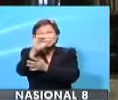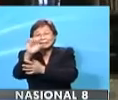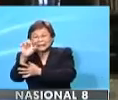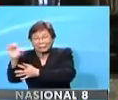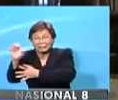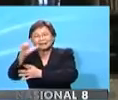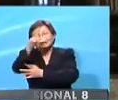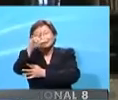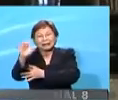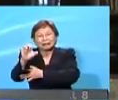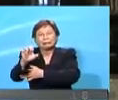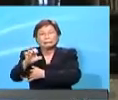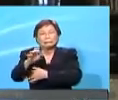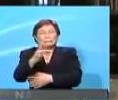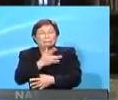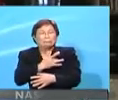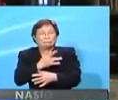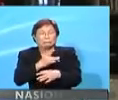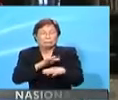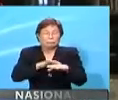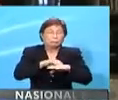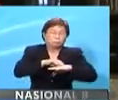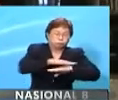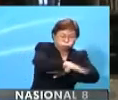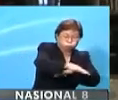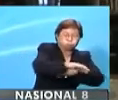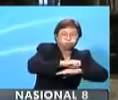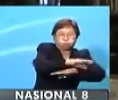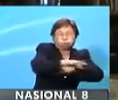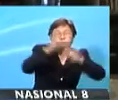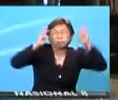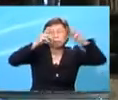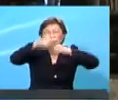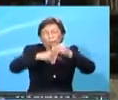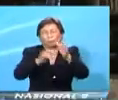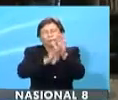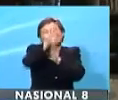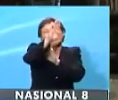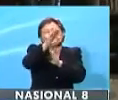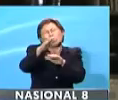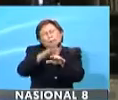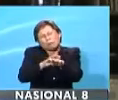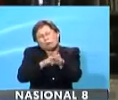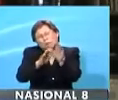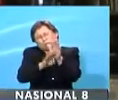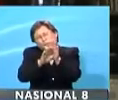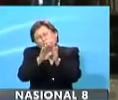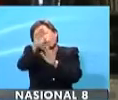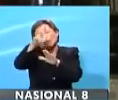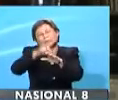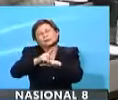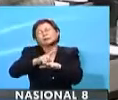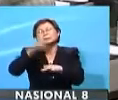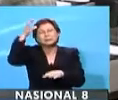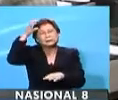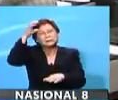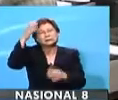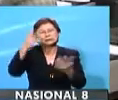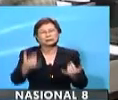yang menguasai sentimen pelabur ketika ini adalah kebimbangan mengenai pertumbuhan yang perlahan di China.